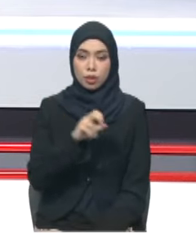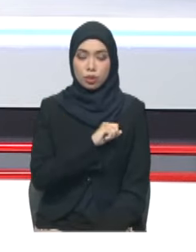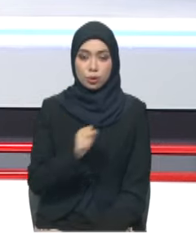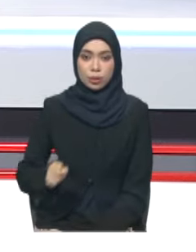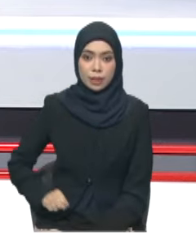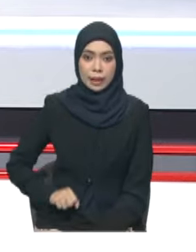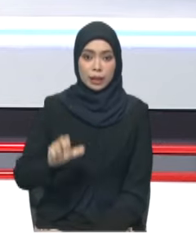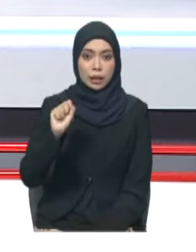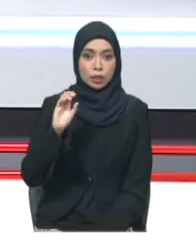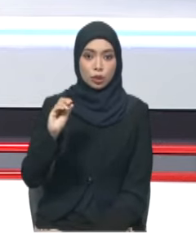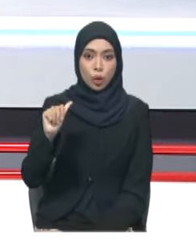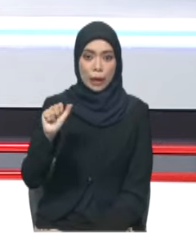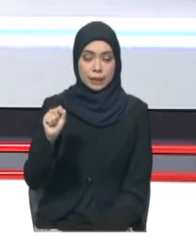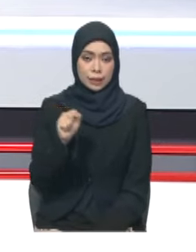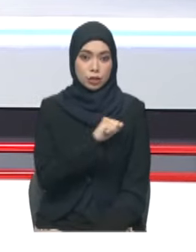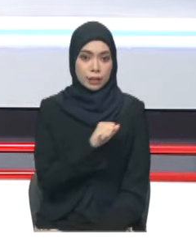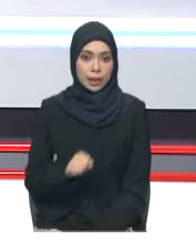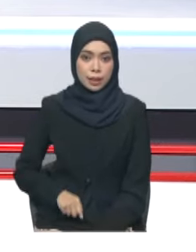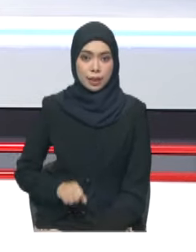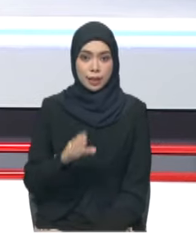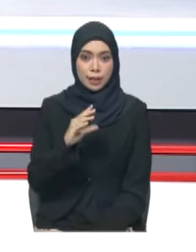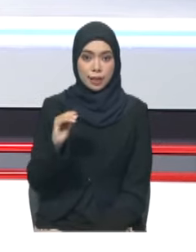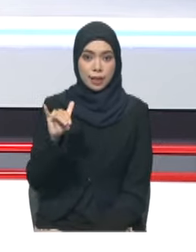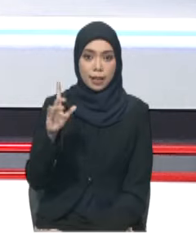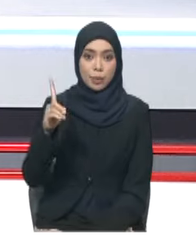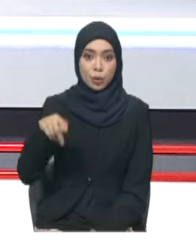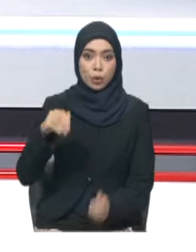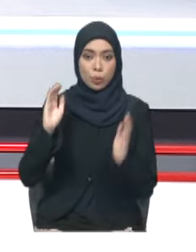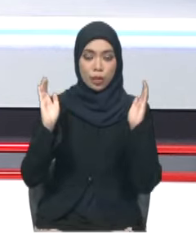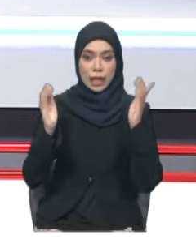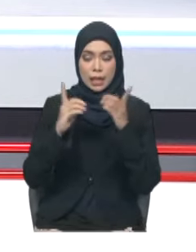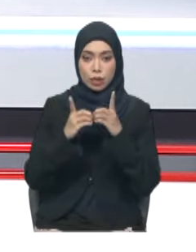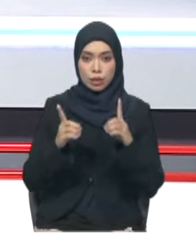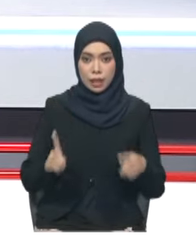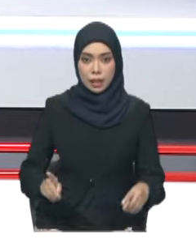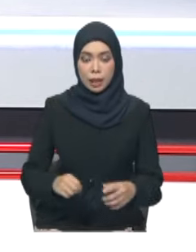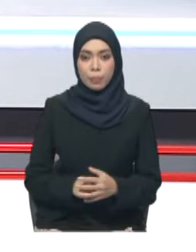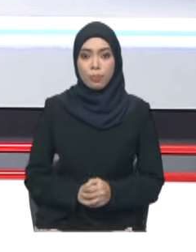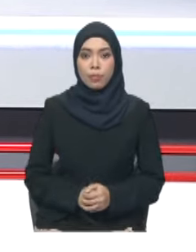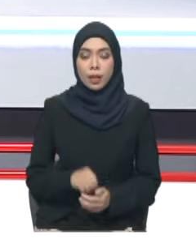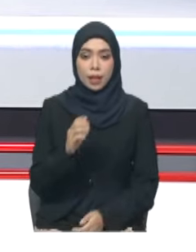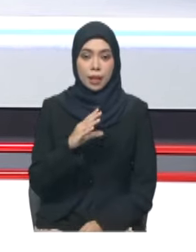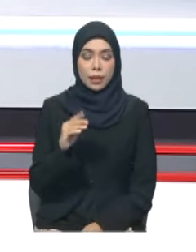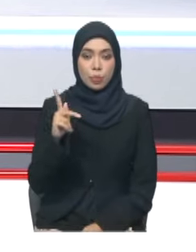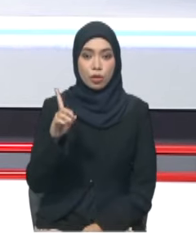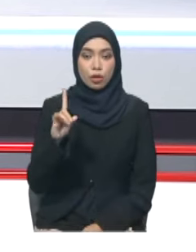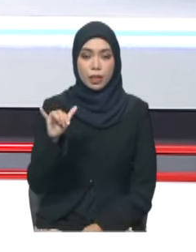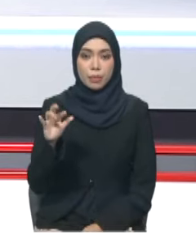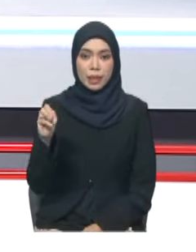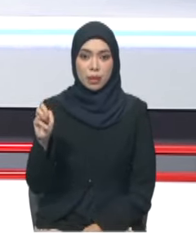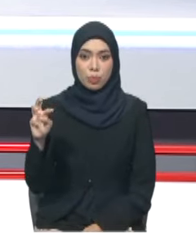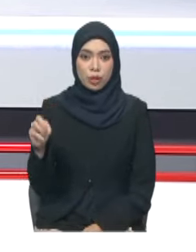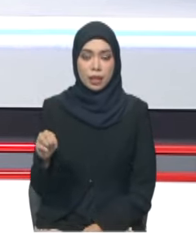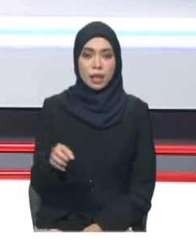Ali Saifuddin Sa'adul Khairiwaddin, Sultan dan Yang di-Pertuan Negara Brunei Darussalam, dan Kebawah Duli Yang Maha Mulia,